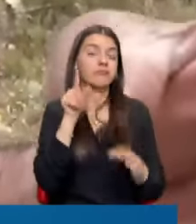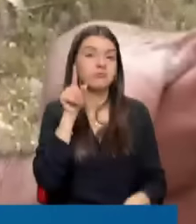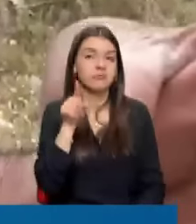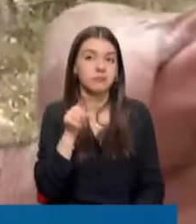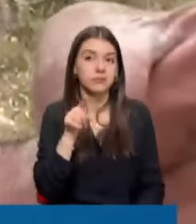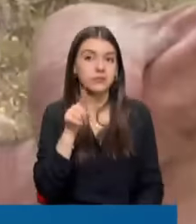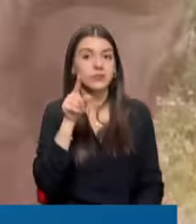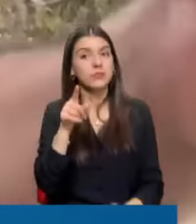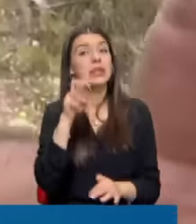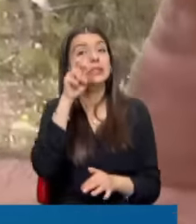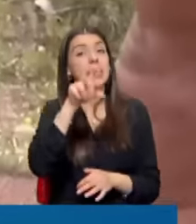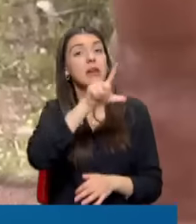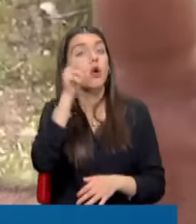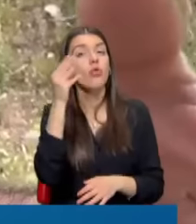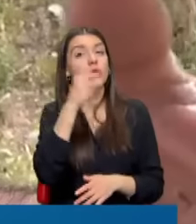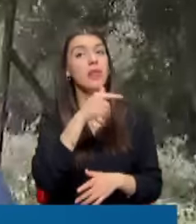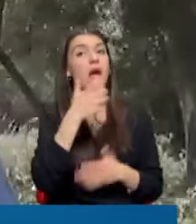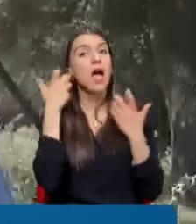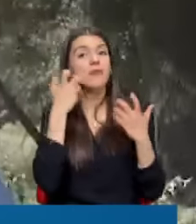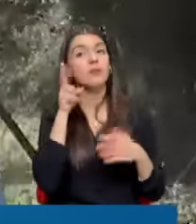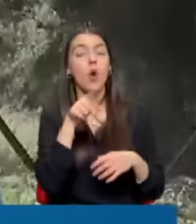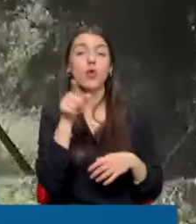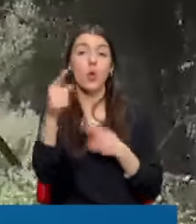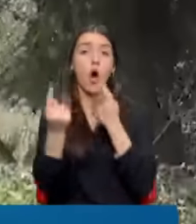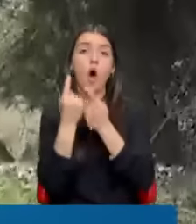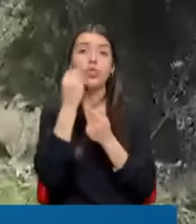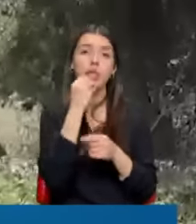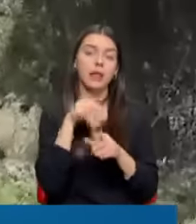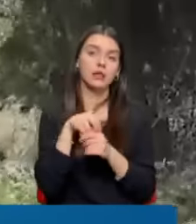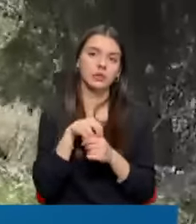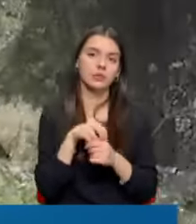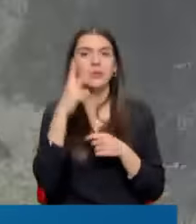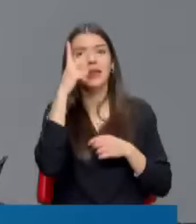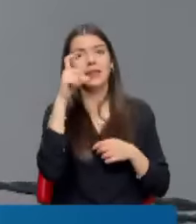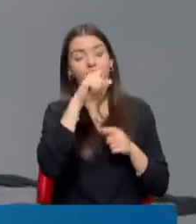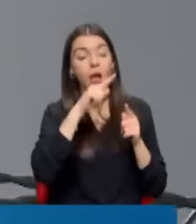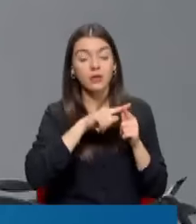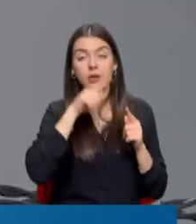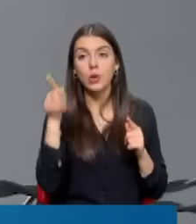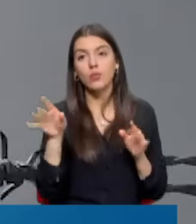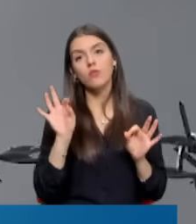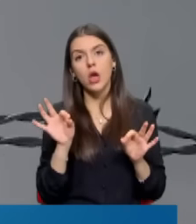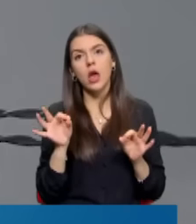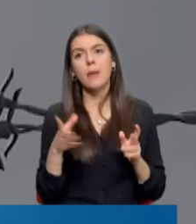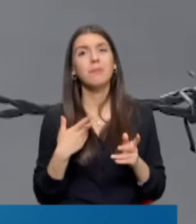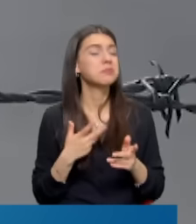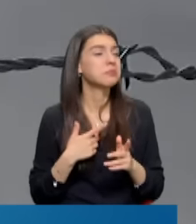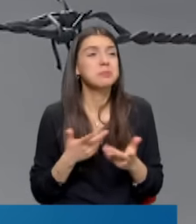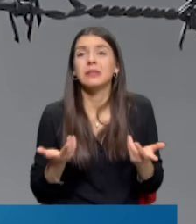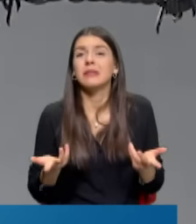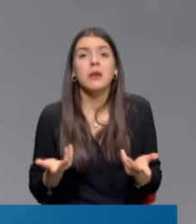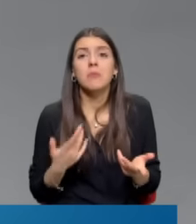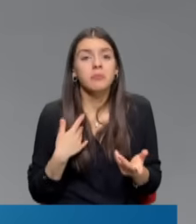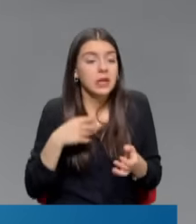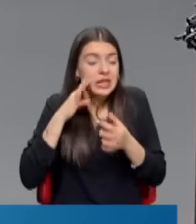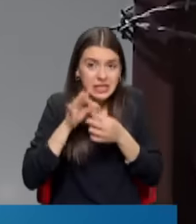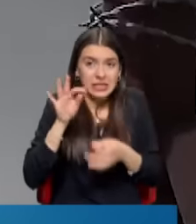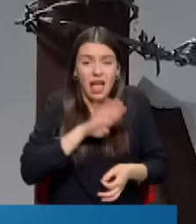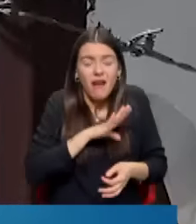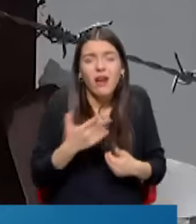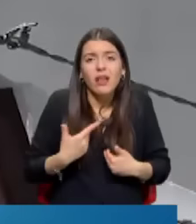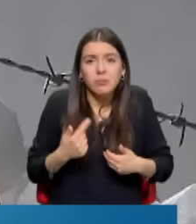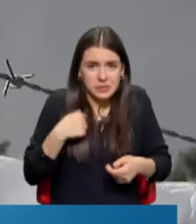tane hayvanım öldü benim. Bu ottan yediği için öldü. Yaklaşık 2 aydan beri böyle. Yani bu neyin peşindeyiz ya? Biz de insan evladıyız ya. Bir